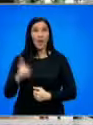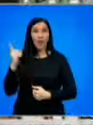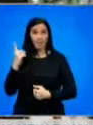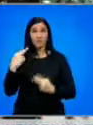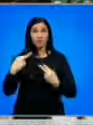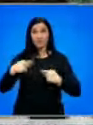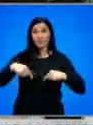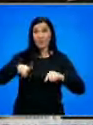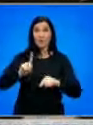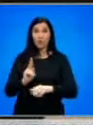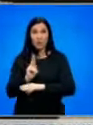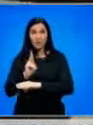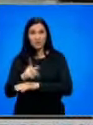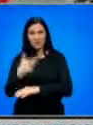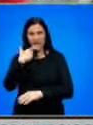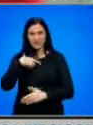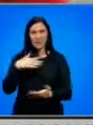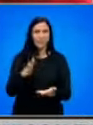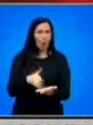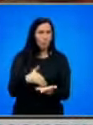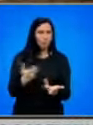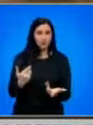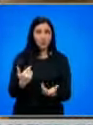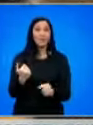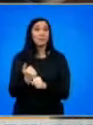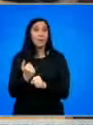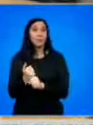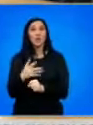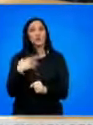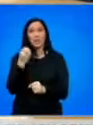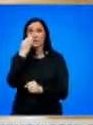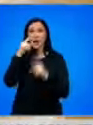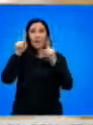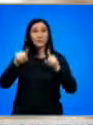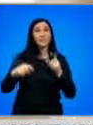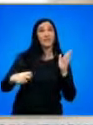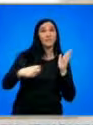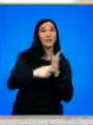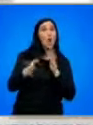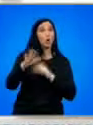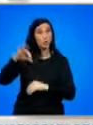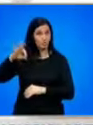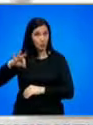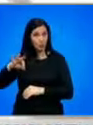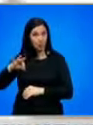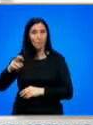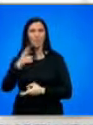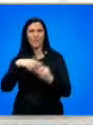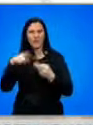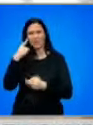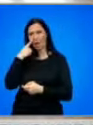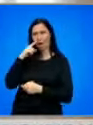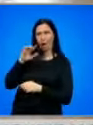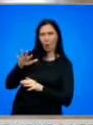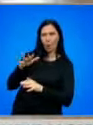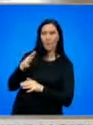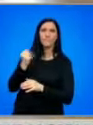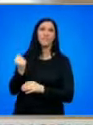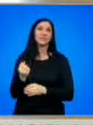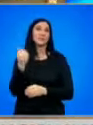Първото заведение, в което влизаме, е на самообслужване и персонала иска зелен сертификат още при поръчването. Проверява се на око, без да се